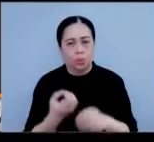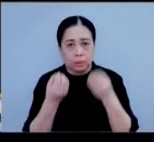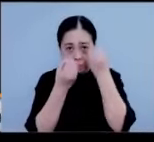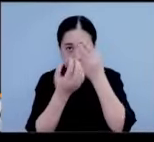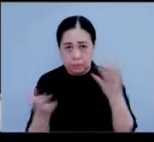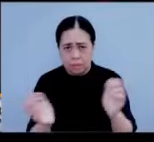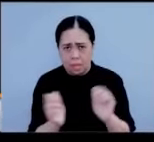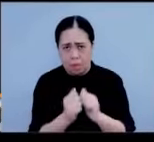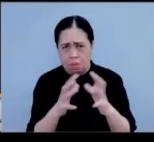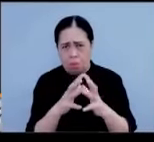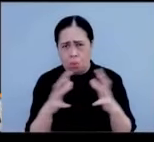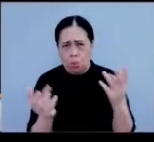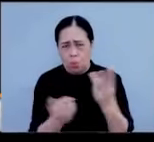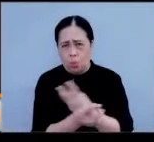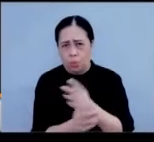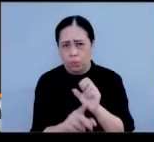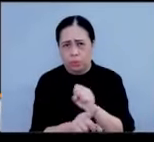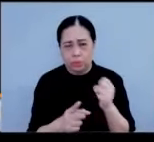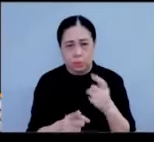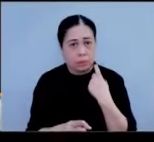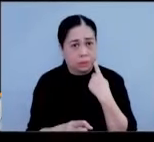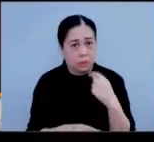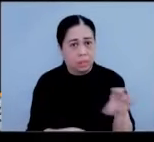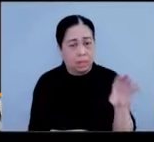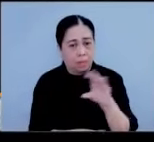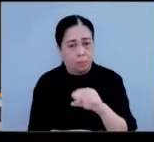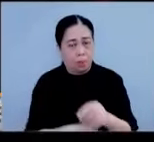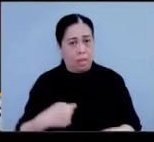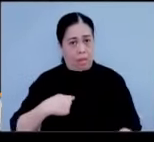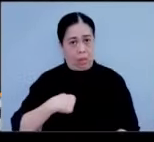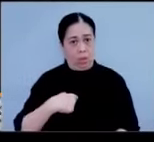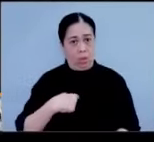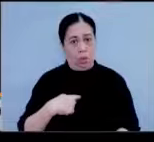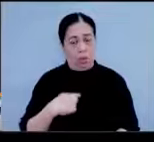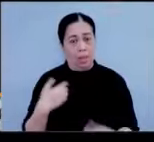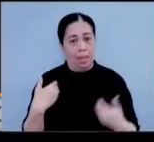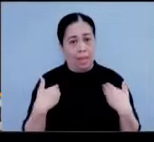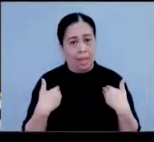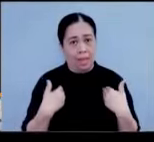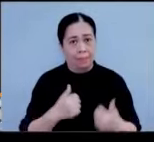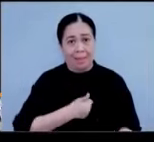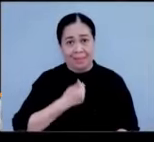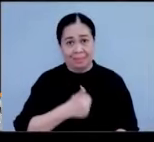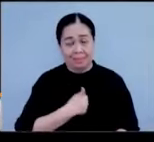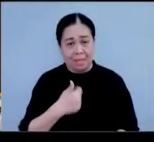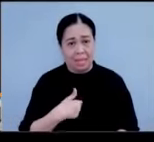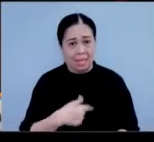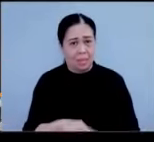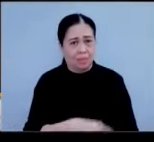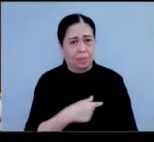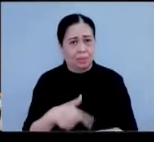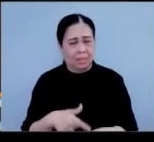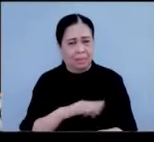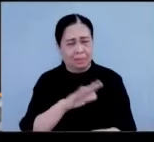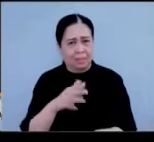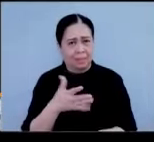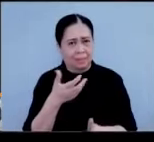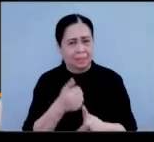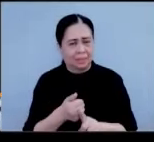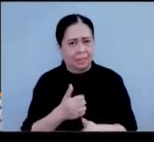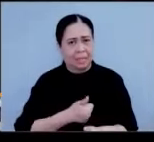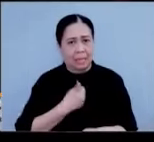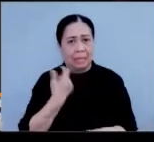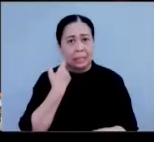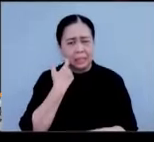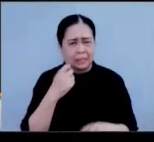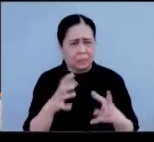gaano kalala ang sitwasyon kaninang hapon. Ako, Cheryl, meron akong hika, no? Matagal ako hindi tinatamaan ng asthma attack. Pero kanina, sa